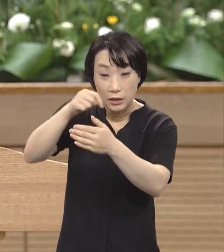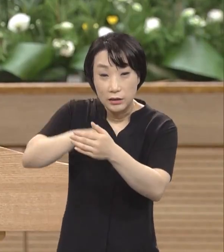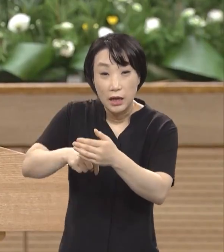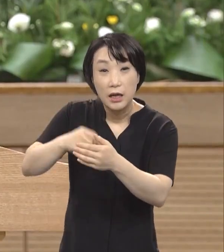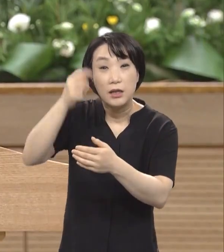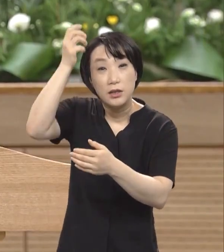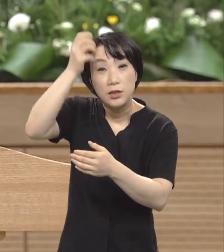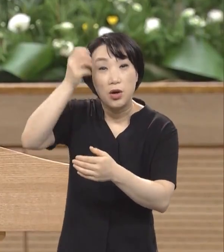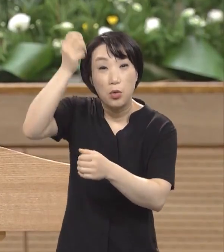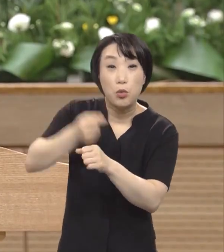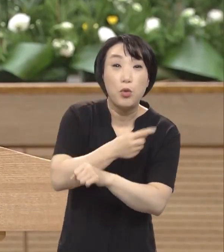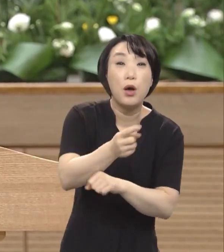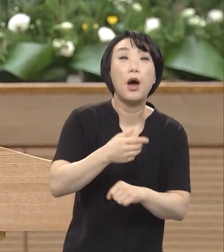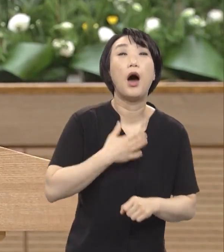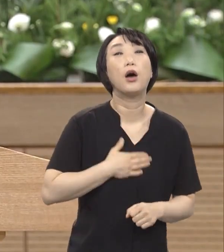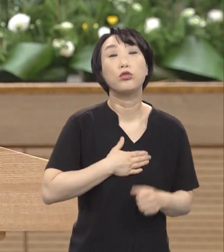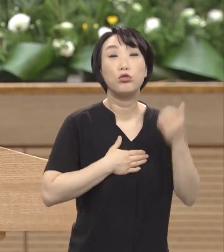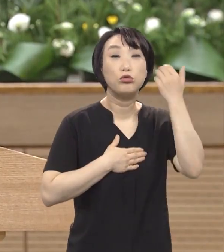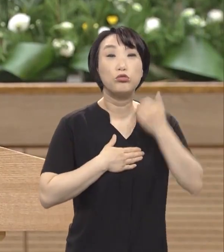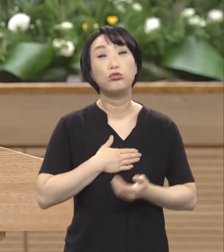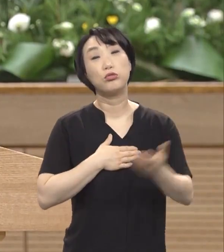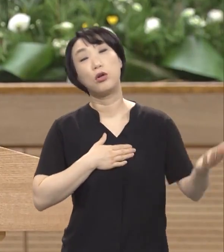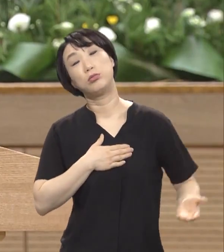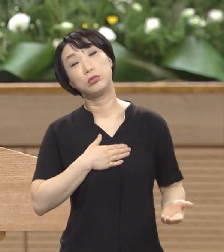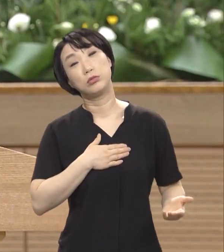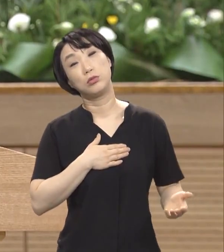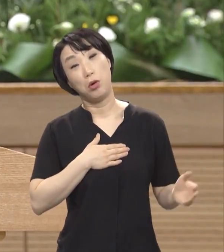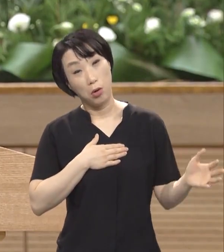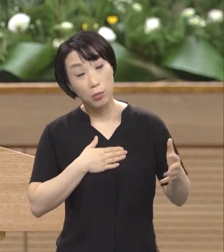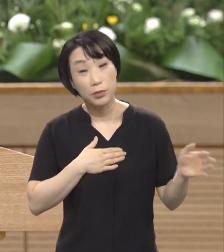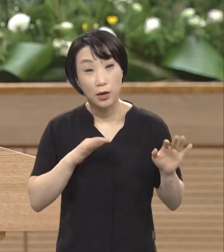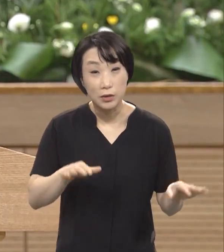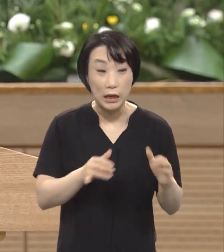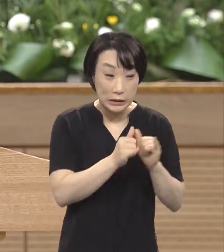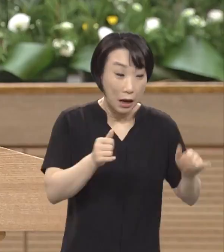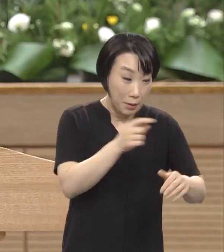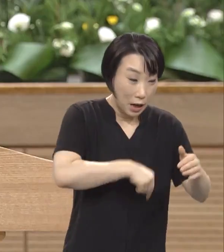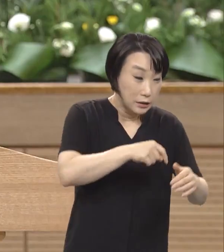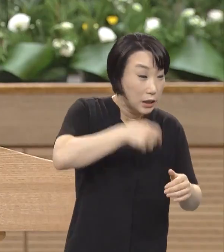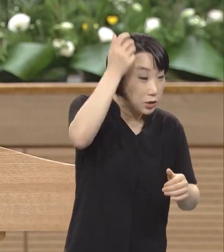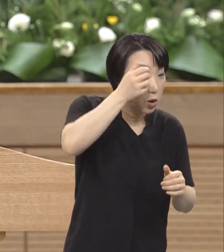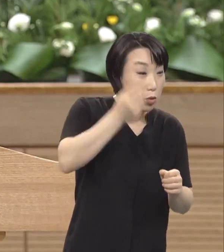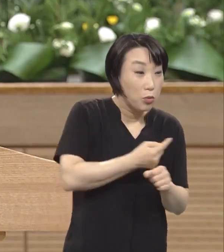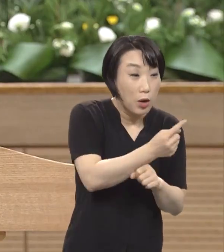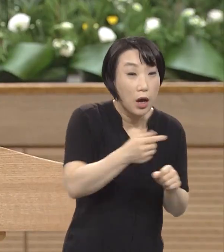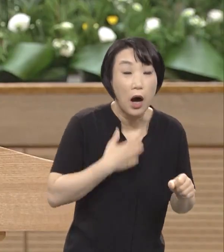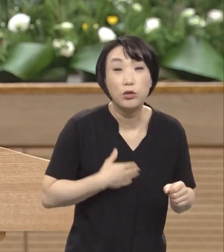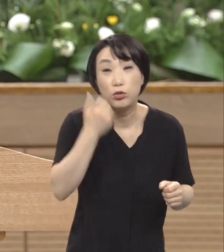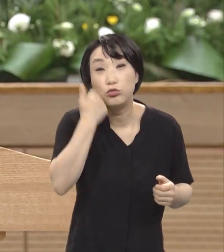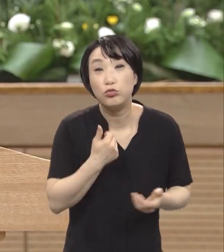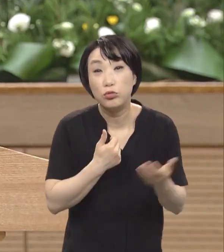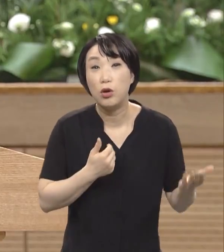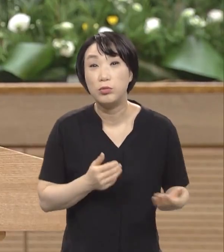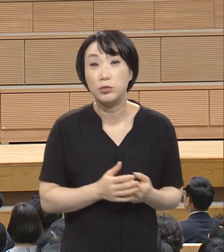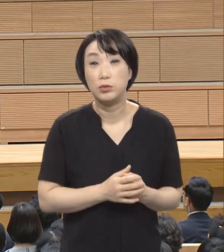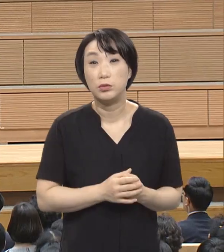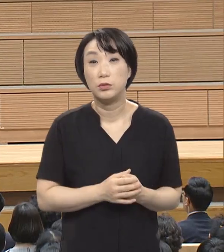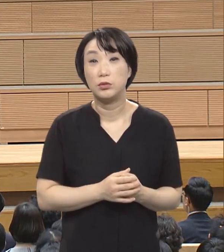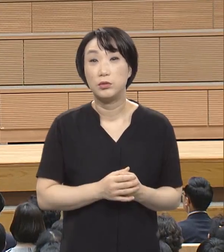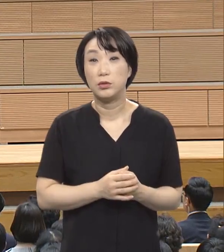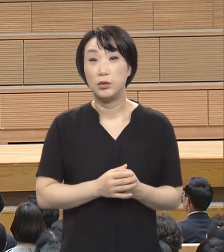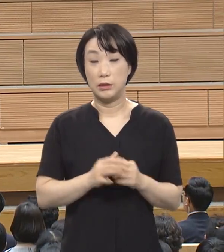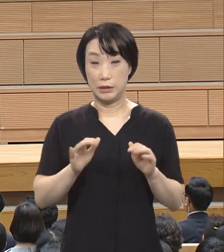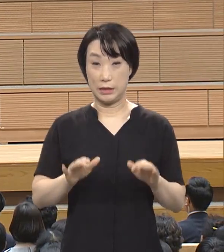속에 있는 영 외에는 누가 알리오? 사람 속에 있는 영 외에는 누가 알리오?